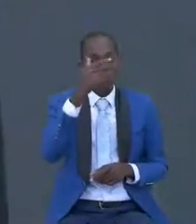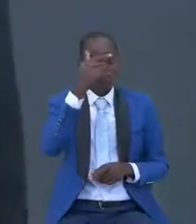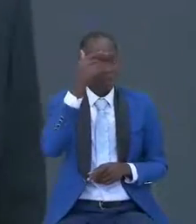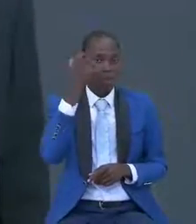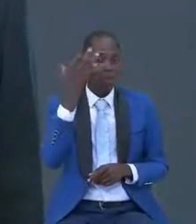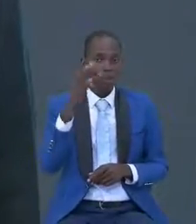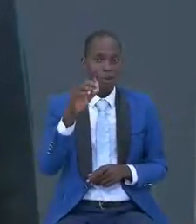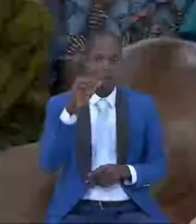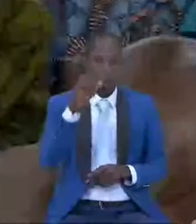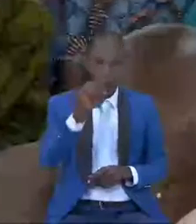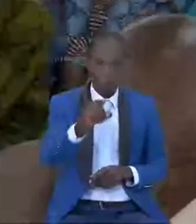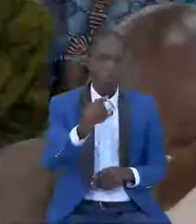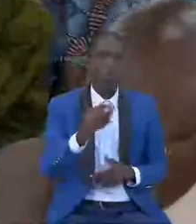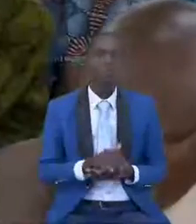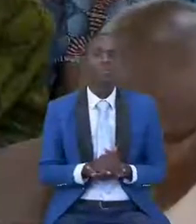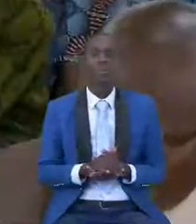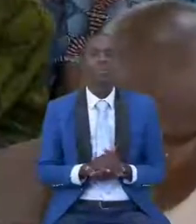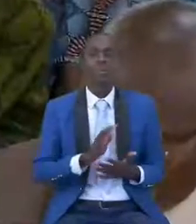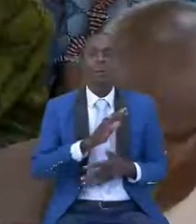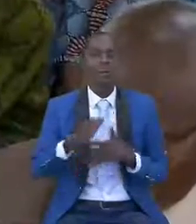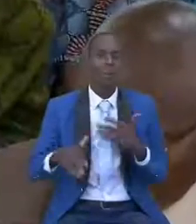cause de toi.